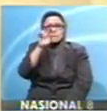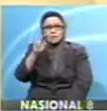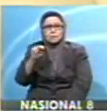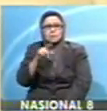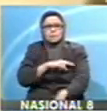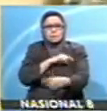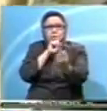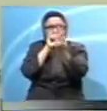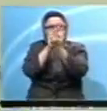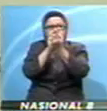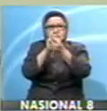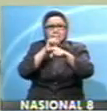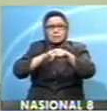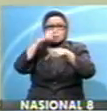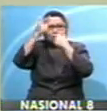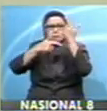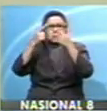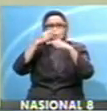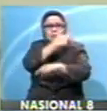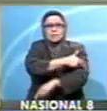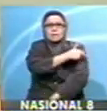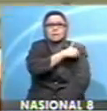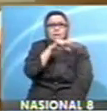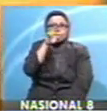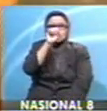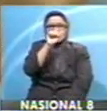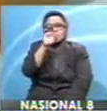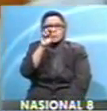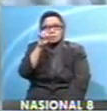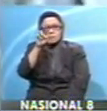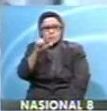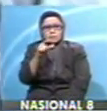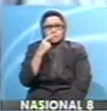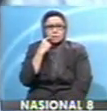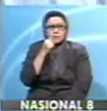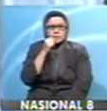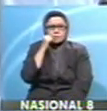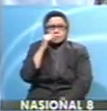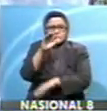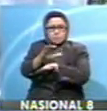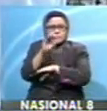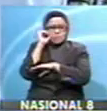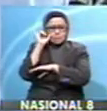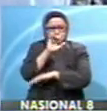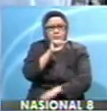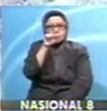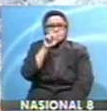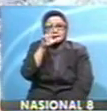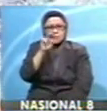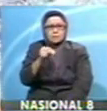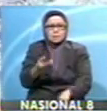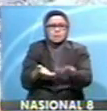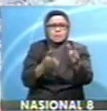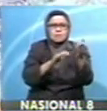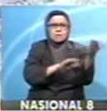farisan jasn di Hospital Serdang petang semalam pemenang tiga pingat emas sukan para Asia di inion Mohamad azlan Mat laazim terkorban dalam